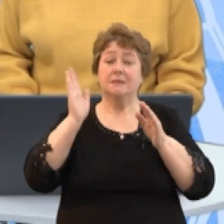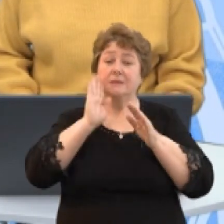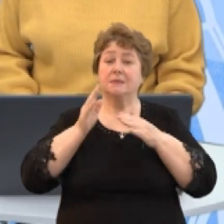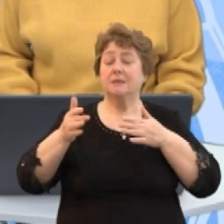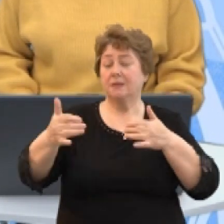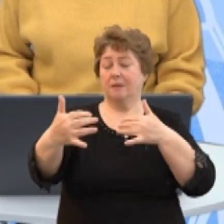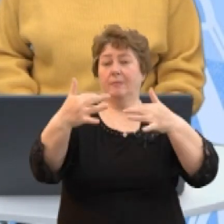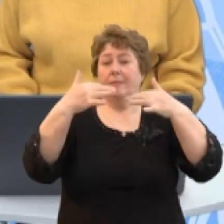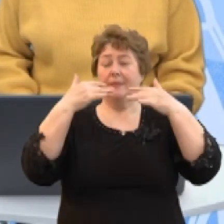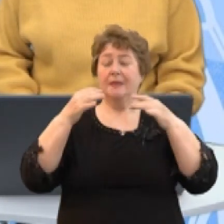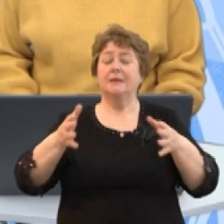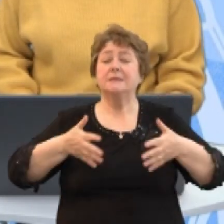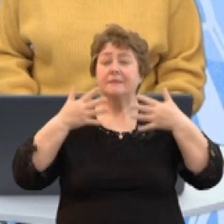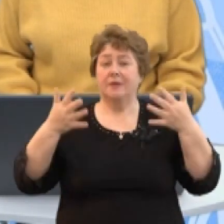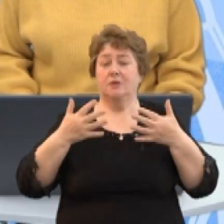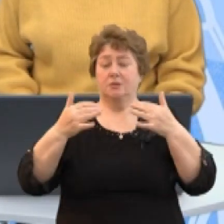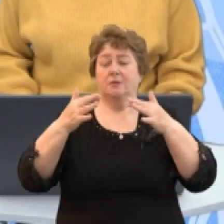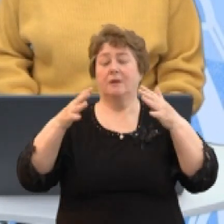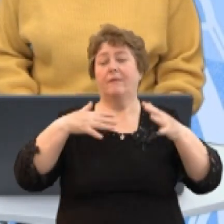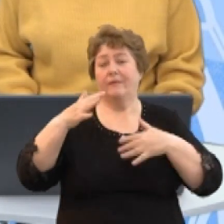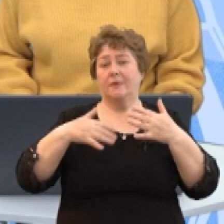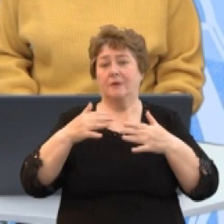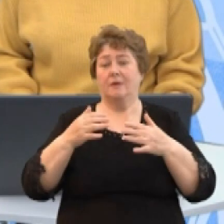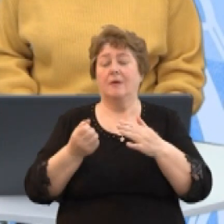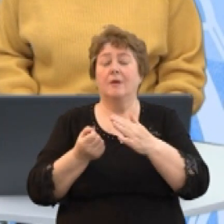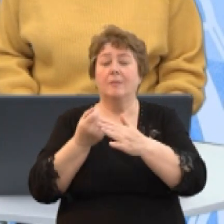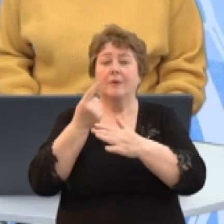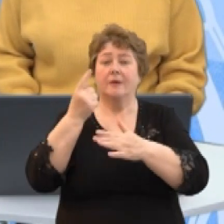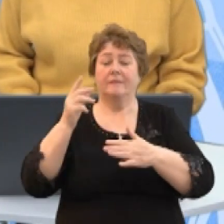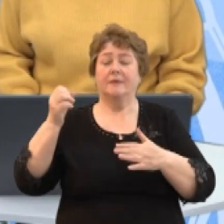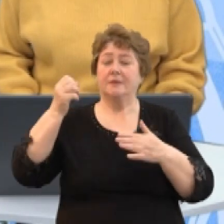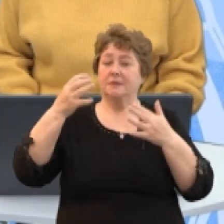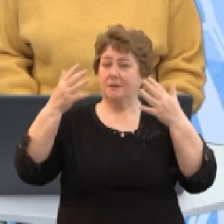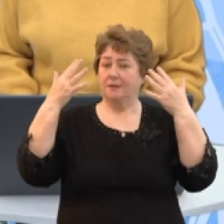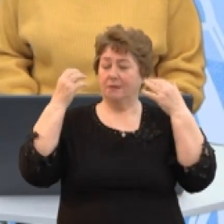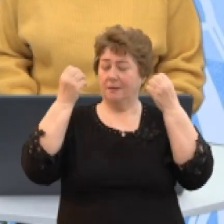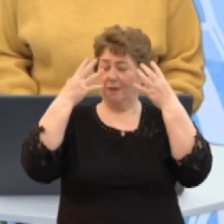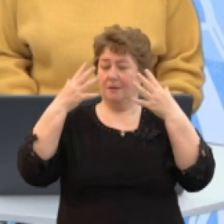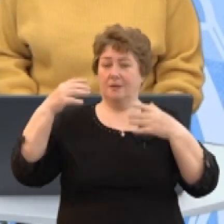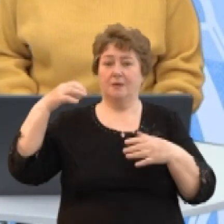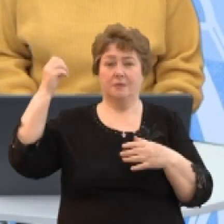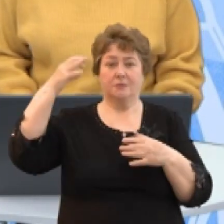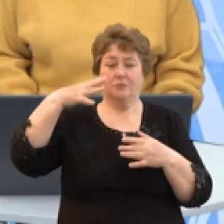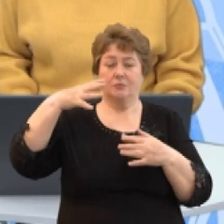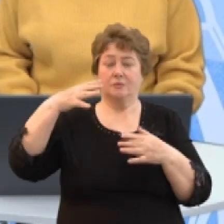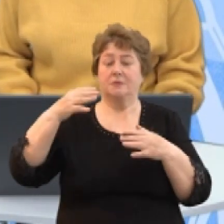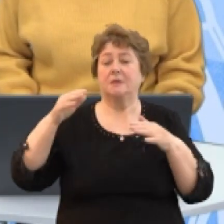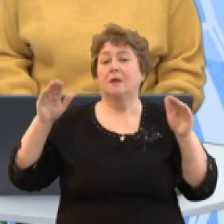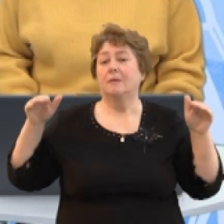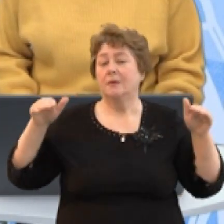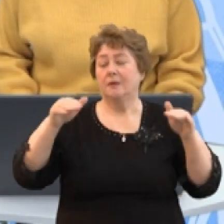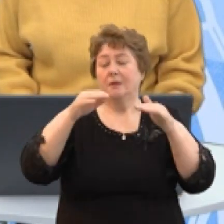свежий ветерок выплыло яркое солнце стайка веселых грачей